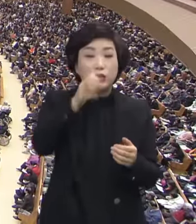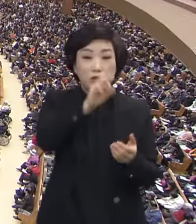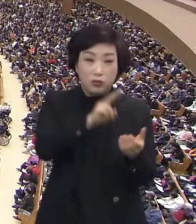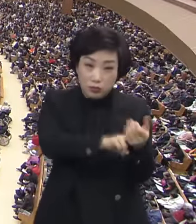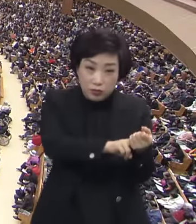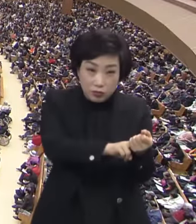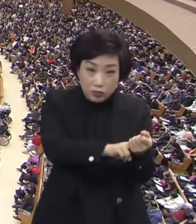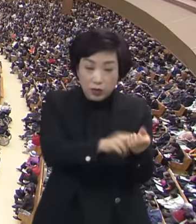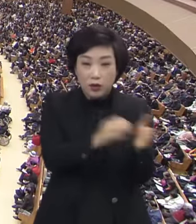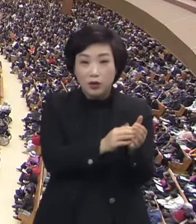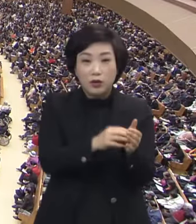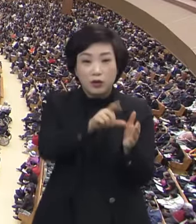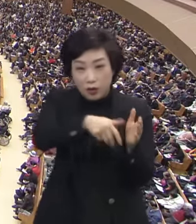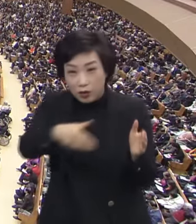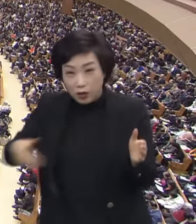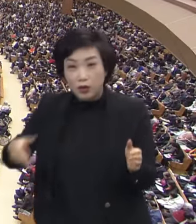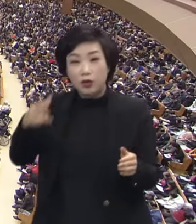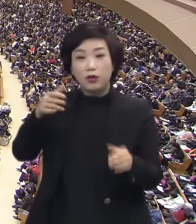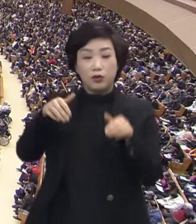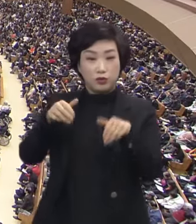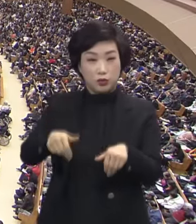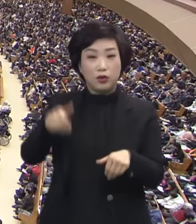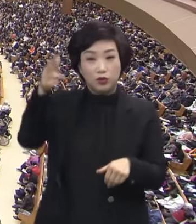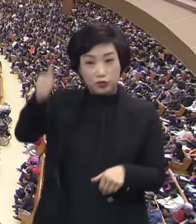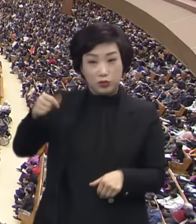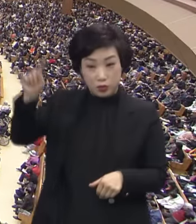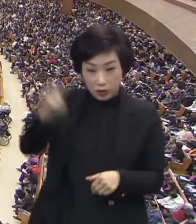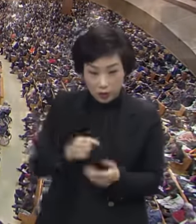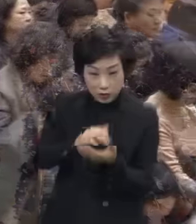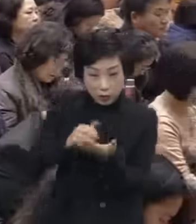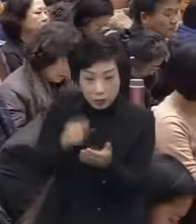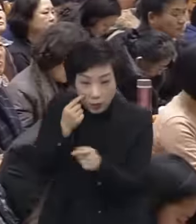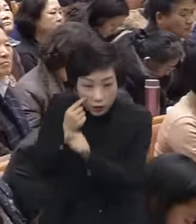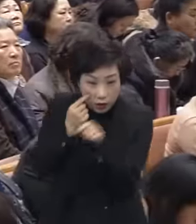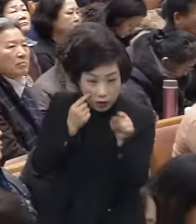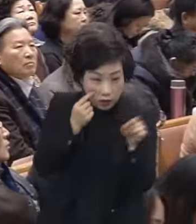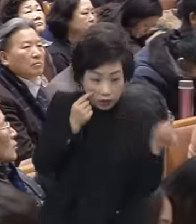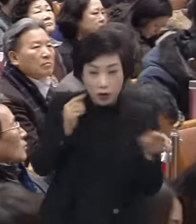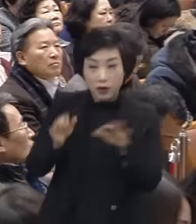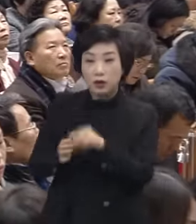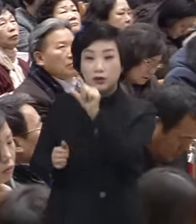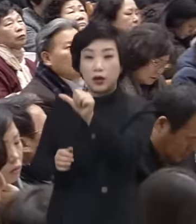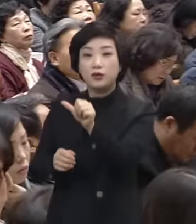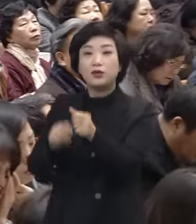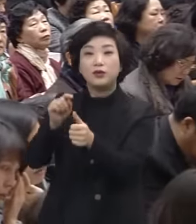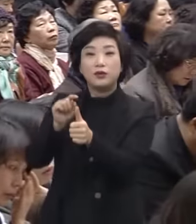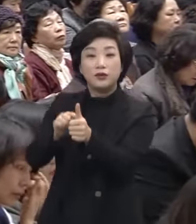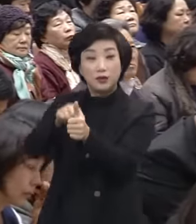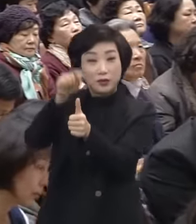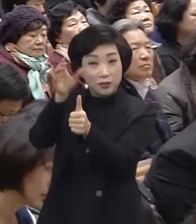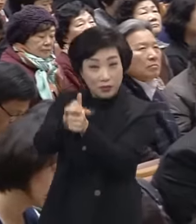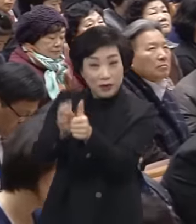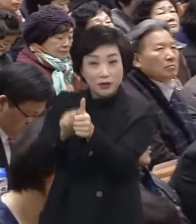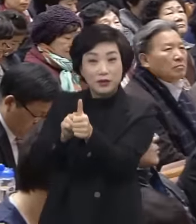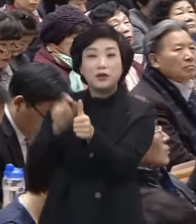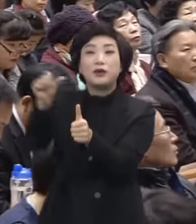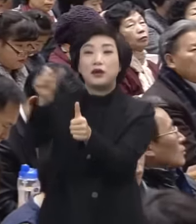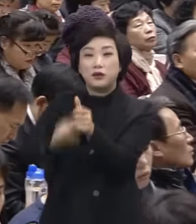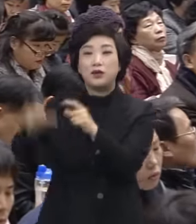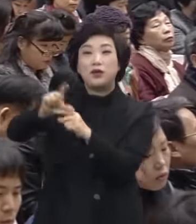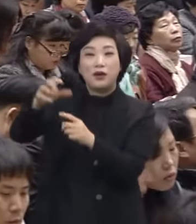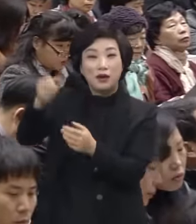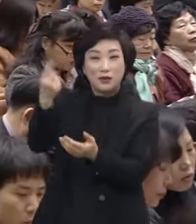두었더니 오랜 후에 그 종들의 주인이 돌아와 저희와 회개할 새 다섯 달란트 받았던 자는 다섯 달란트를 더 가지고